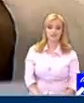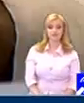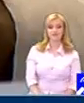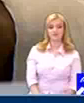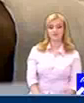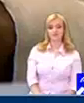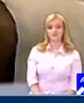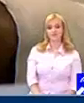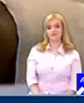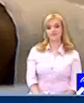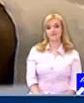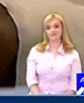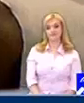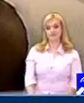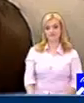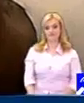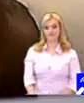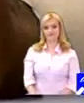de Justiție.